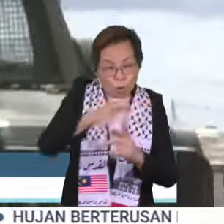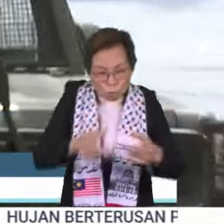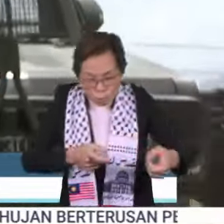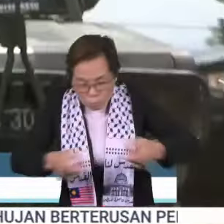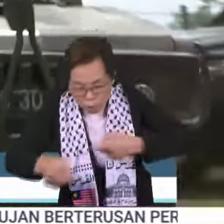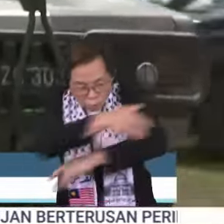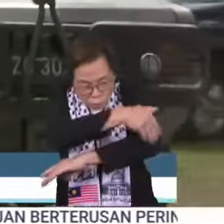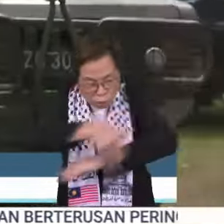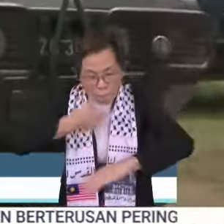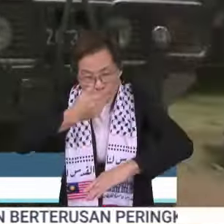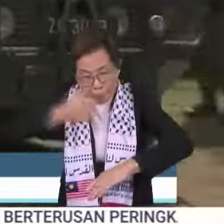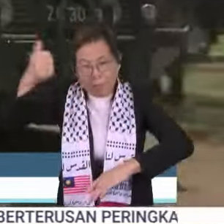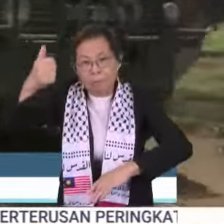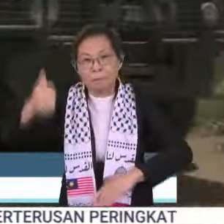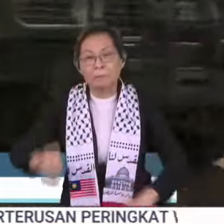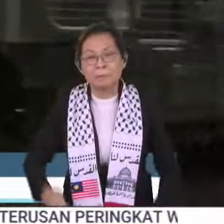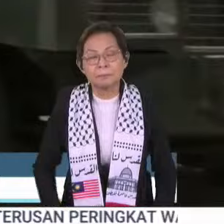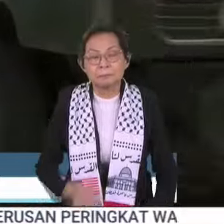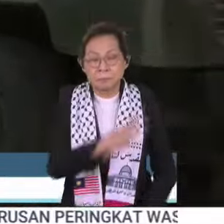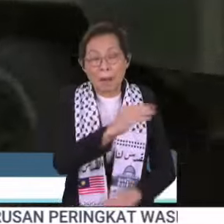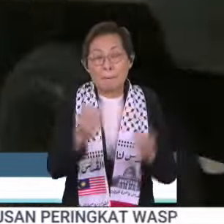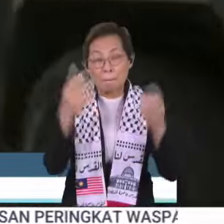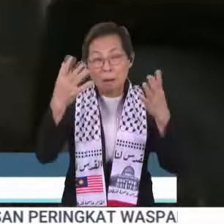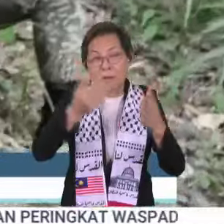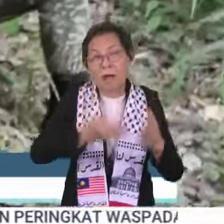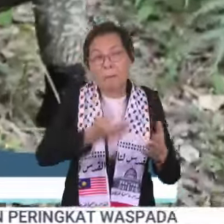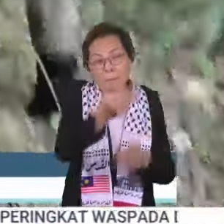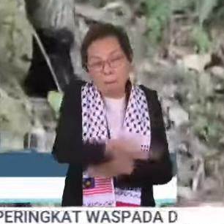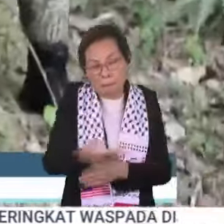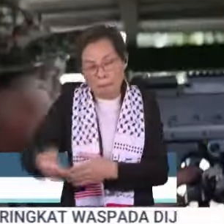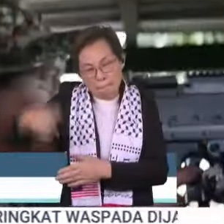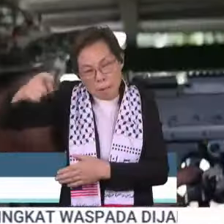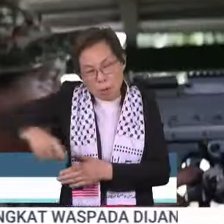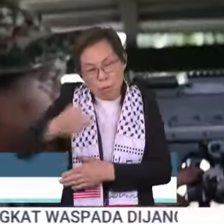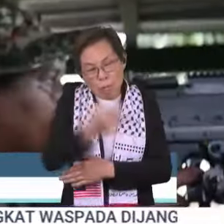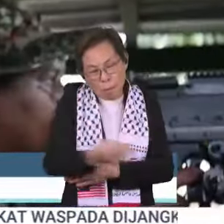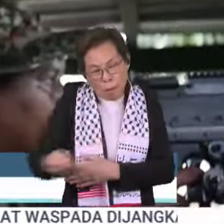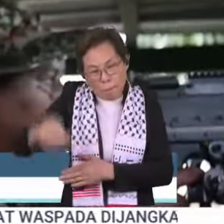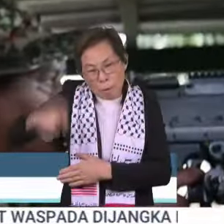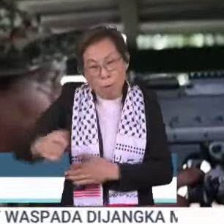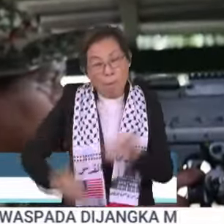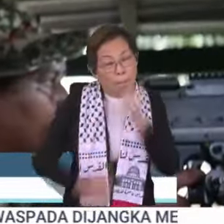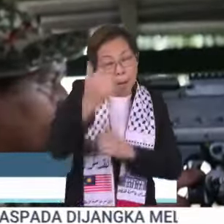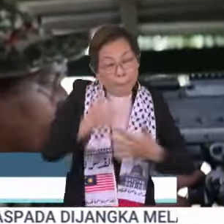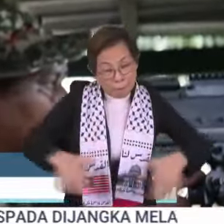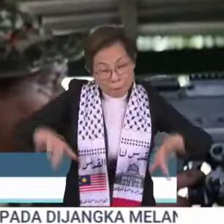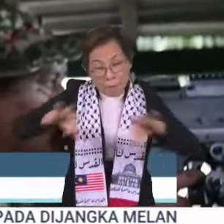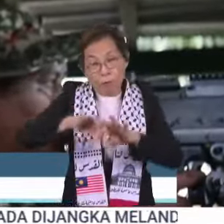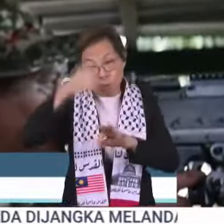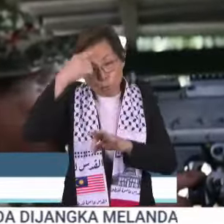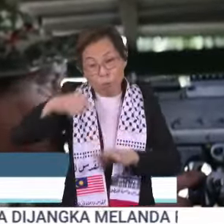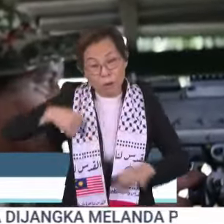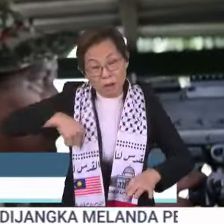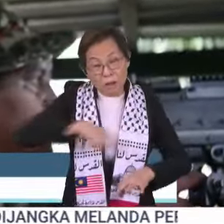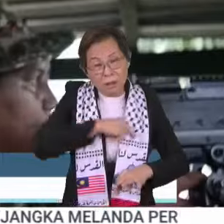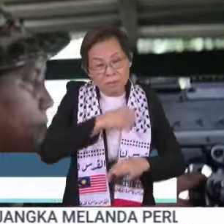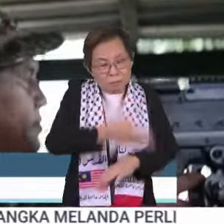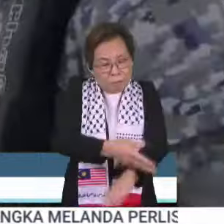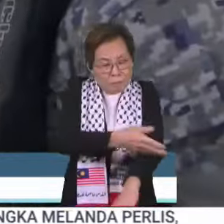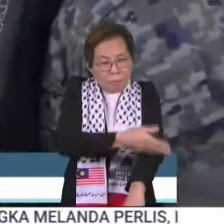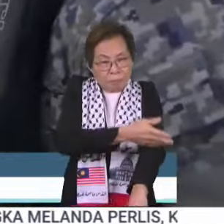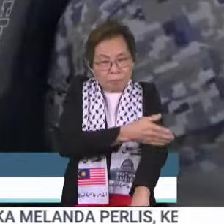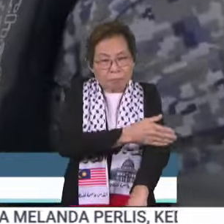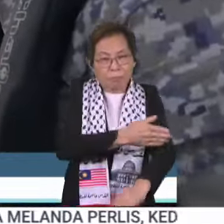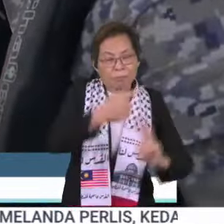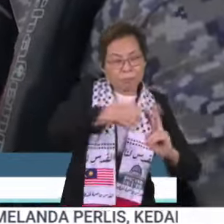kita yang lebih efektif lagi dan banyak juga aset-aset yang diperlukan dan yang paling penting sekali ialah untuk kita menaik taraf